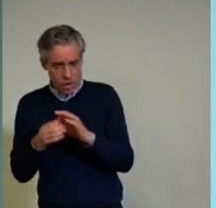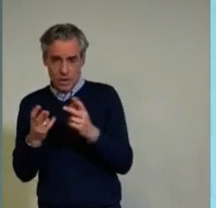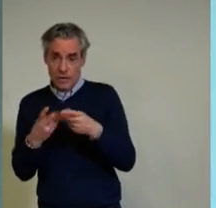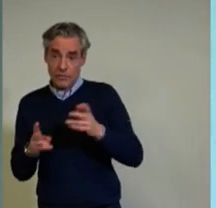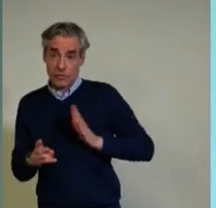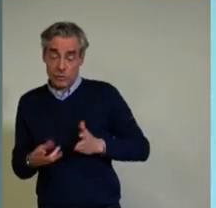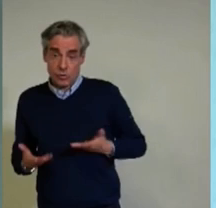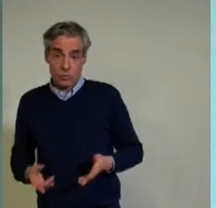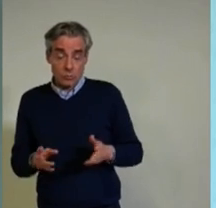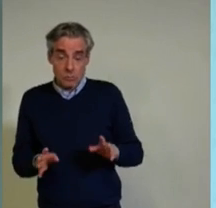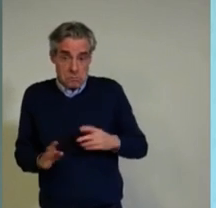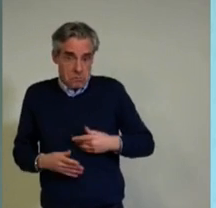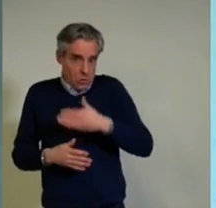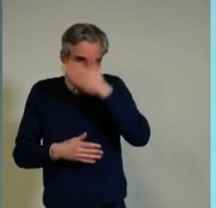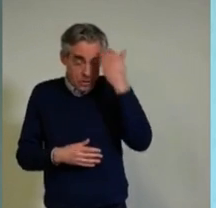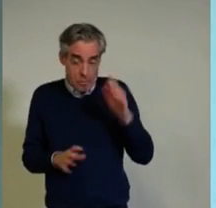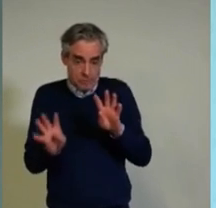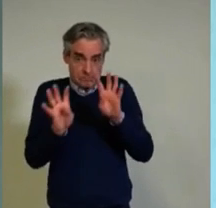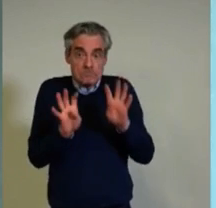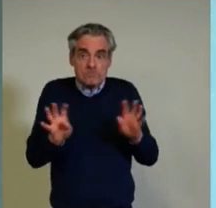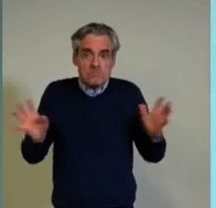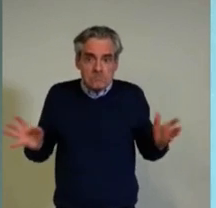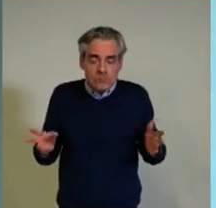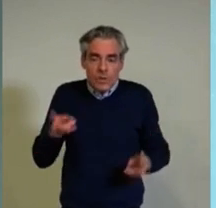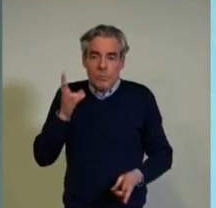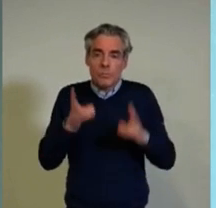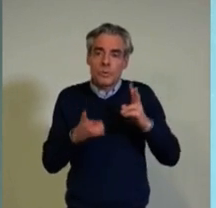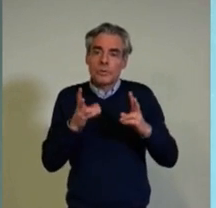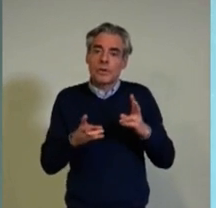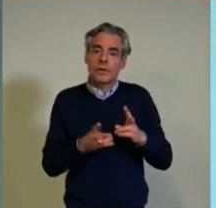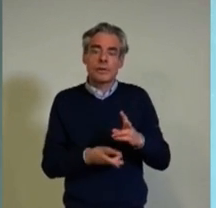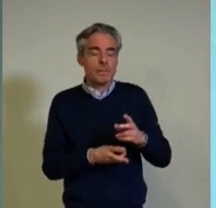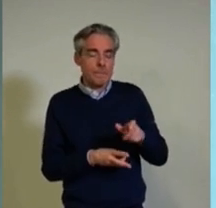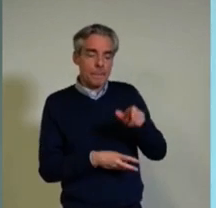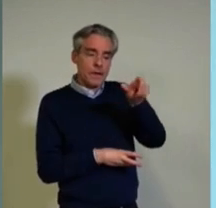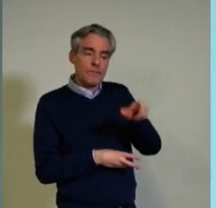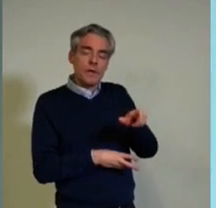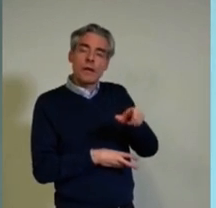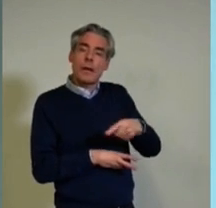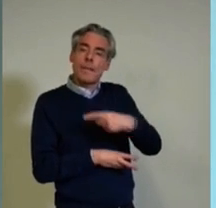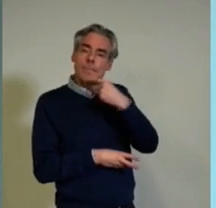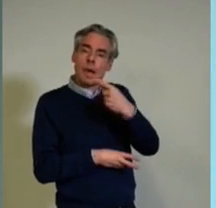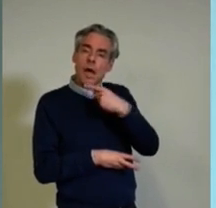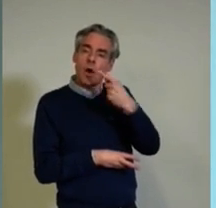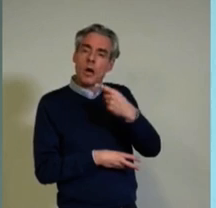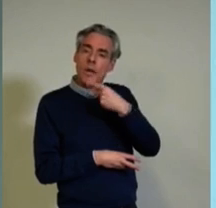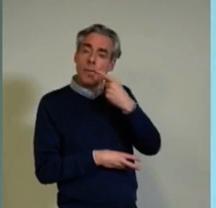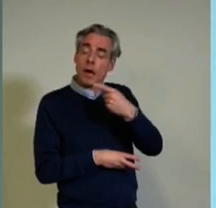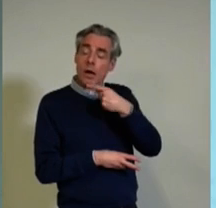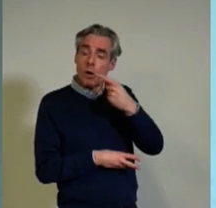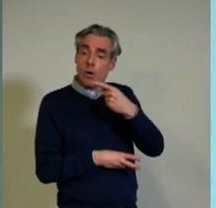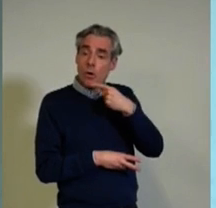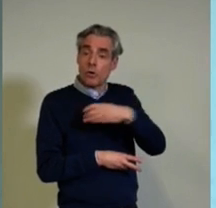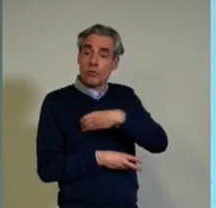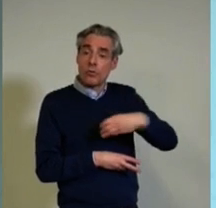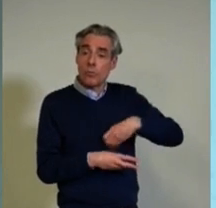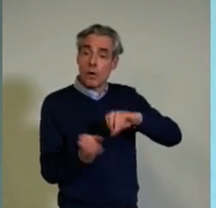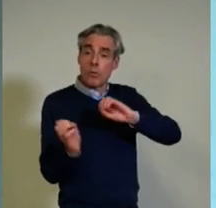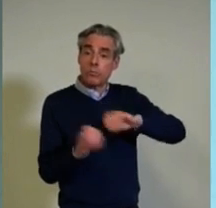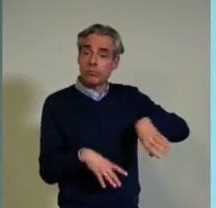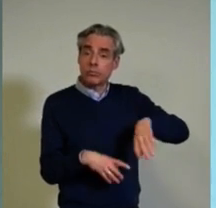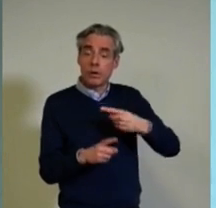on redoute qu'avec cet abandon de la primauté de la parole du maire, en dernière instance, on soit placé sous